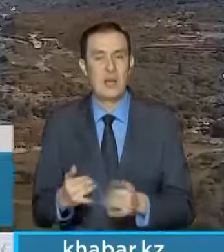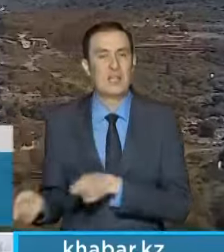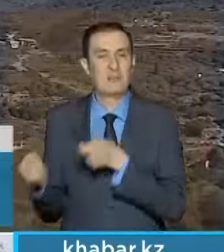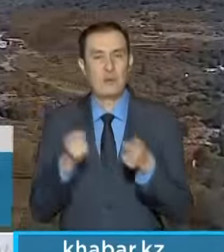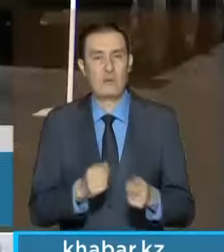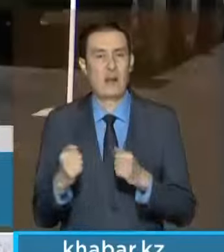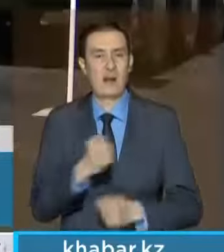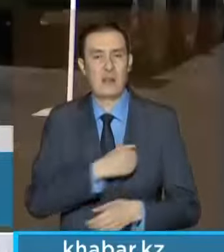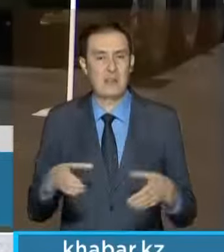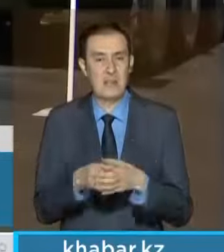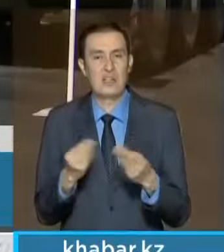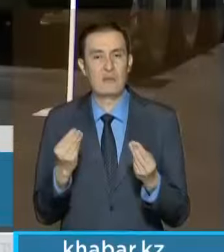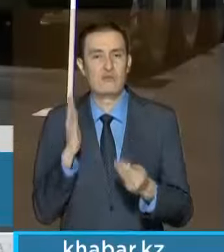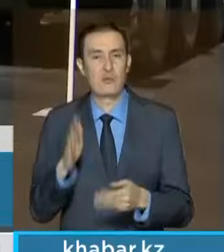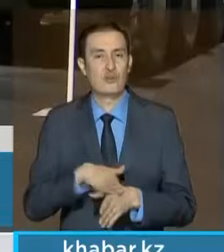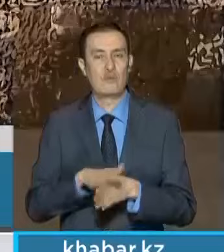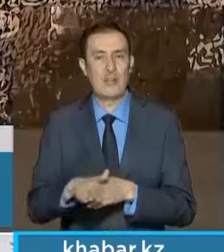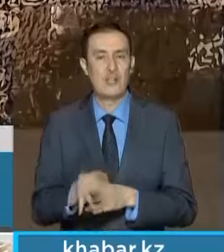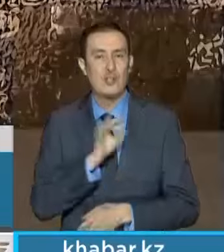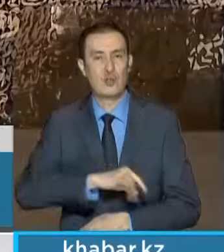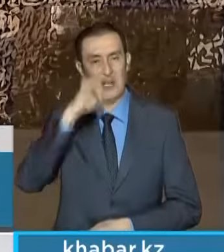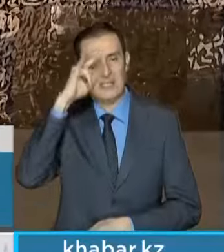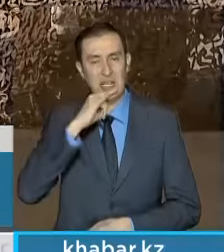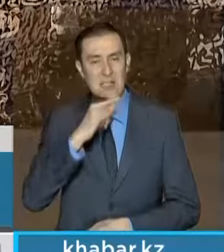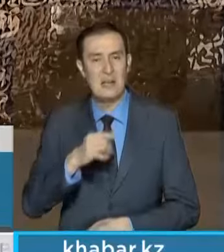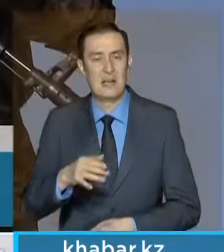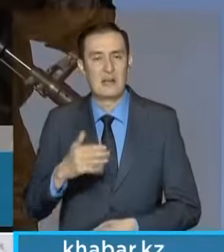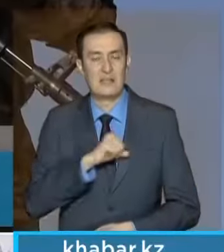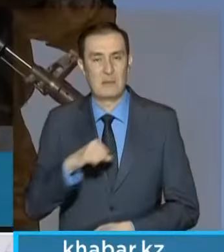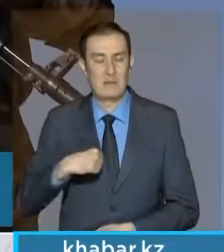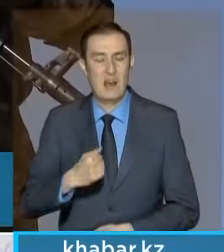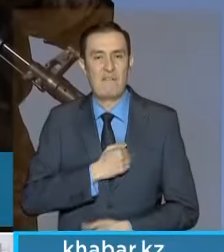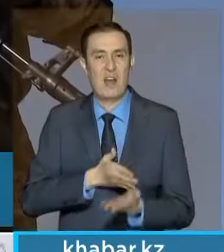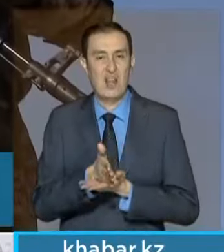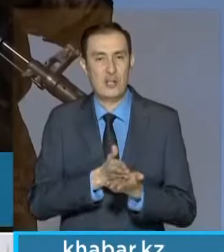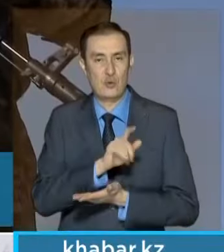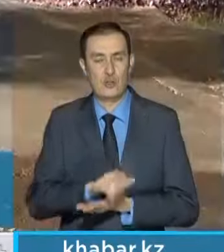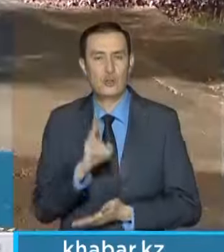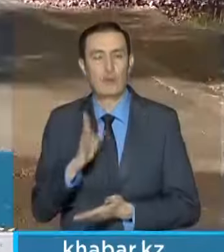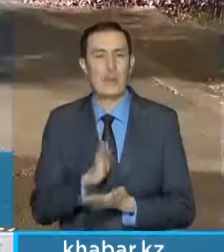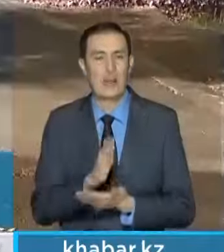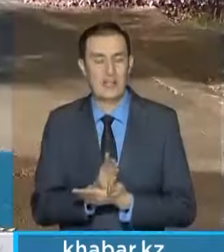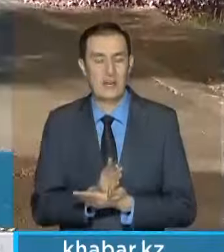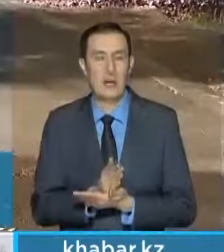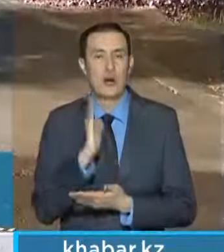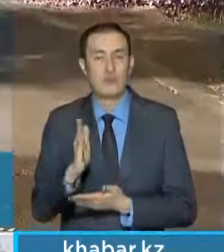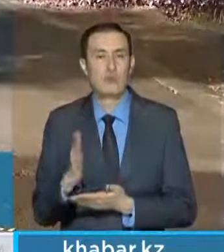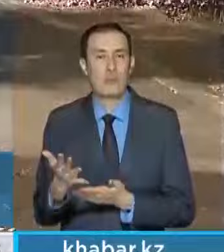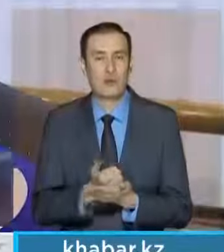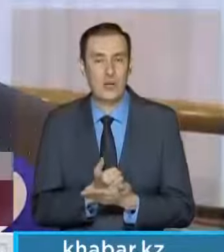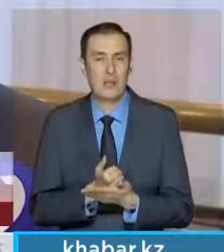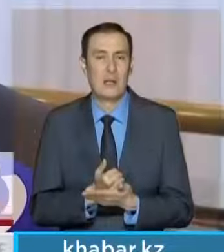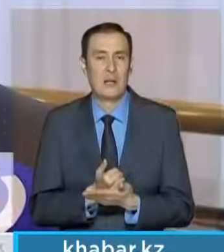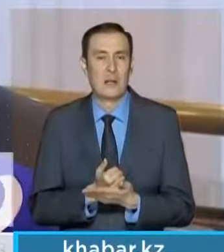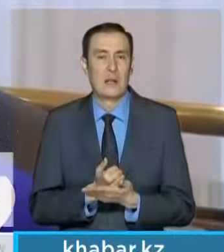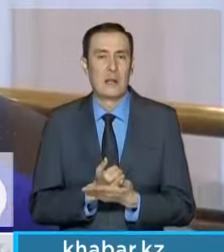Транспортировка контингента и имущества будет осуществлена за счет казахстанской стороны. Военнослужащие, которые будут там находиться, будут получать